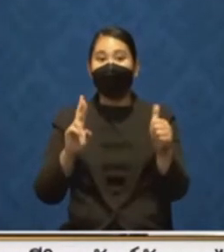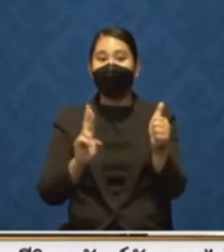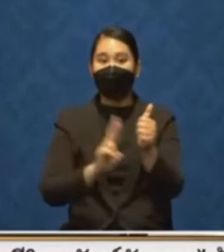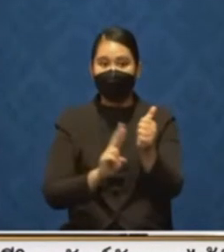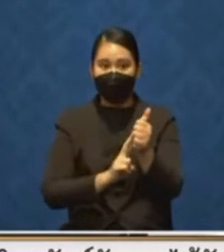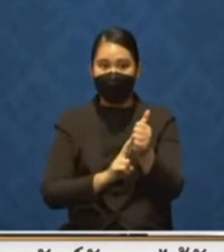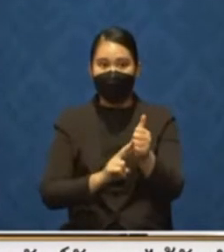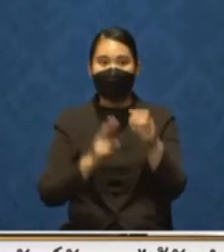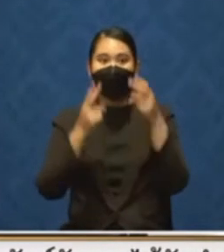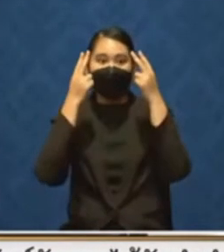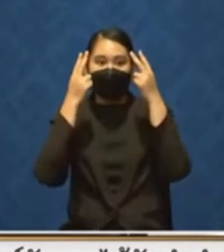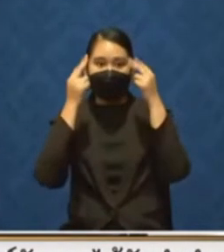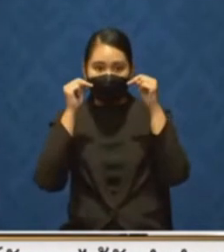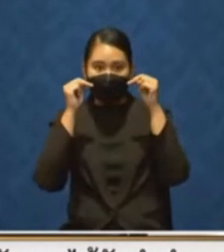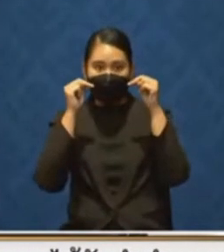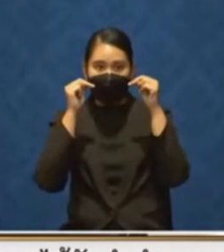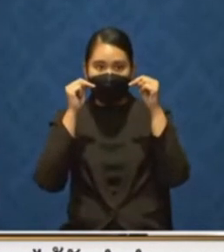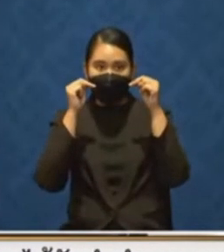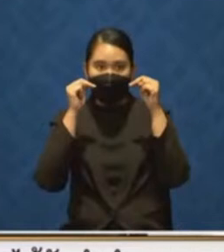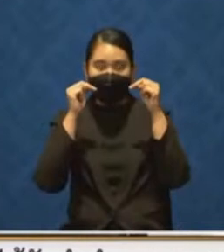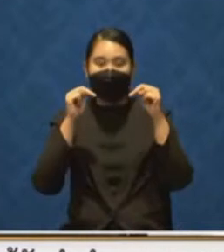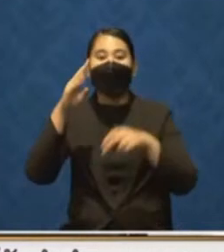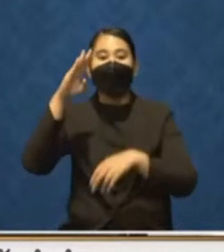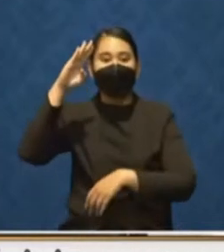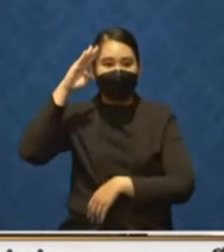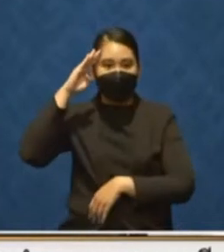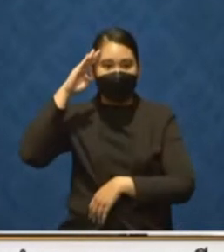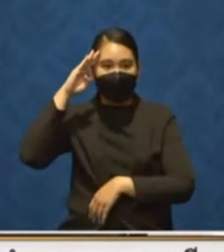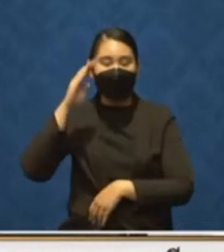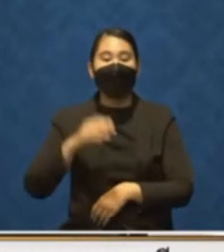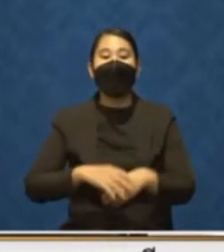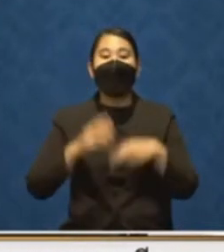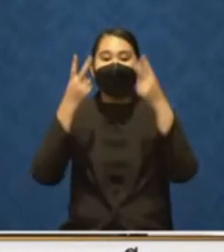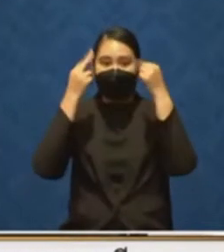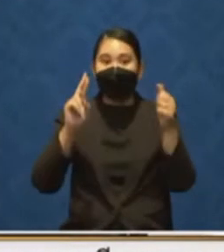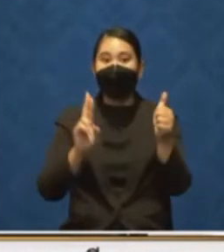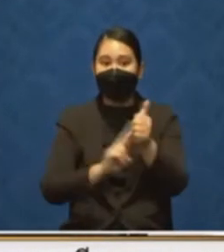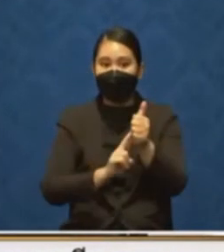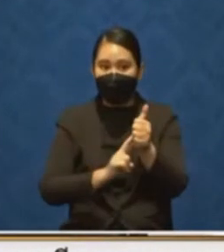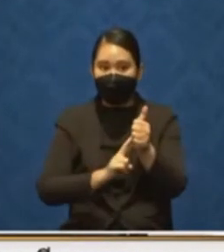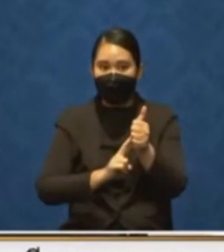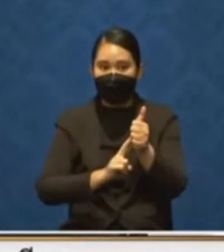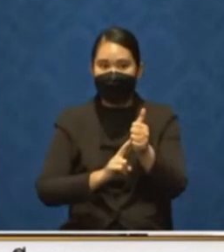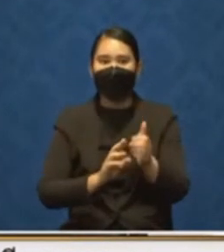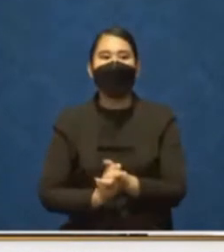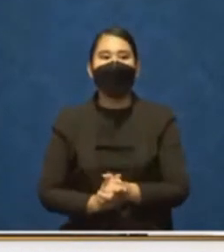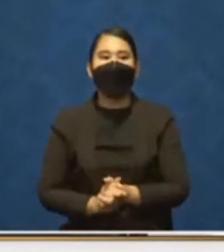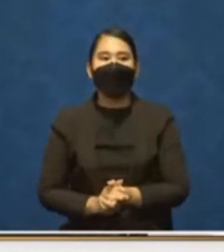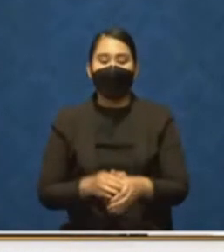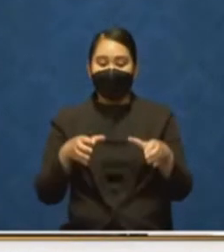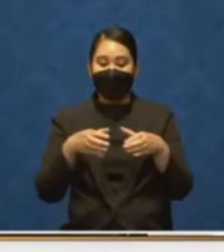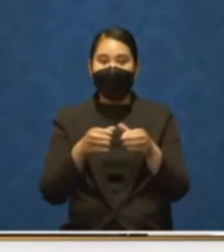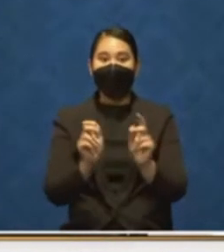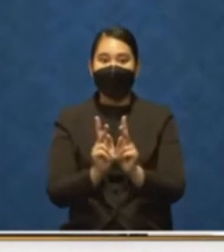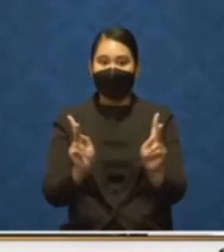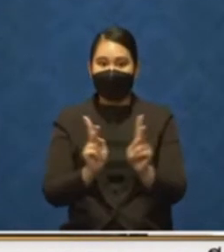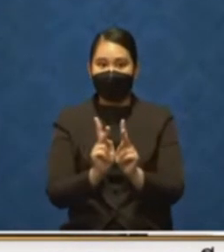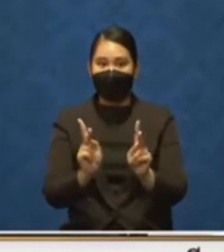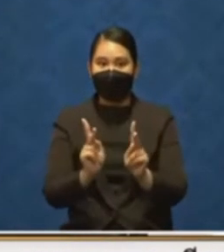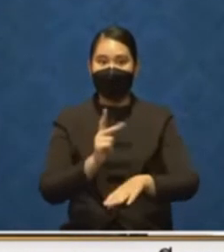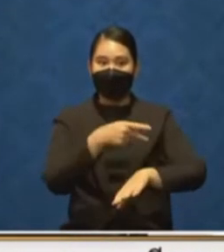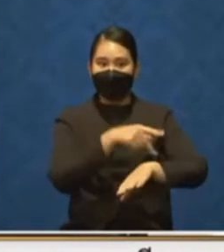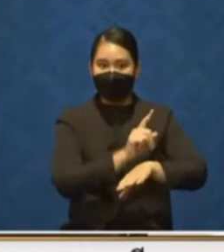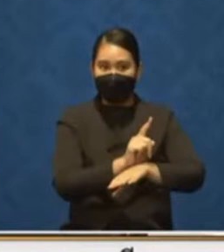รัฐมนตรีพลเอกประยุทธ์จันทร์โอชาและพลเอกประวิทย์วงษ์สุวรรณต่างคนต่างตั้งเป็นคณะกรรมการชุดต่างๆครับ